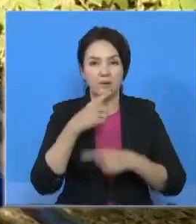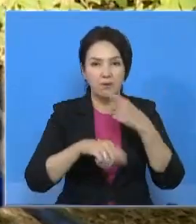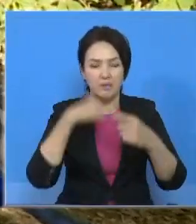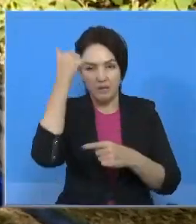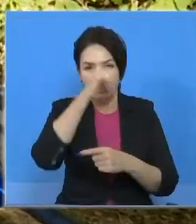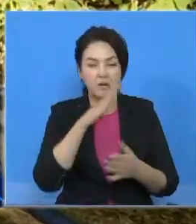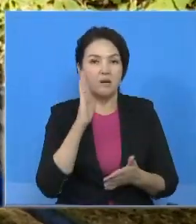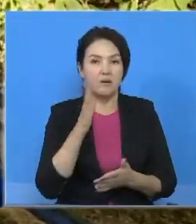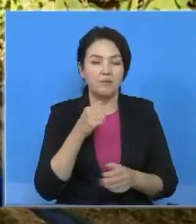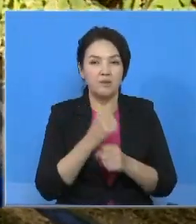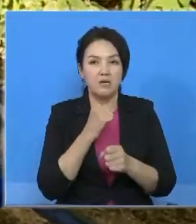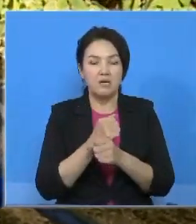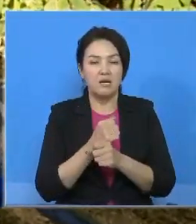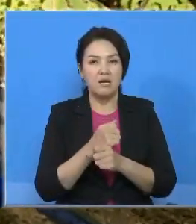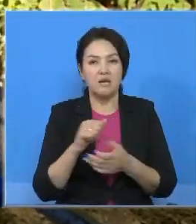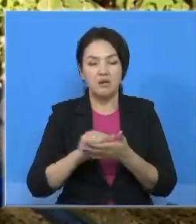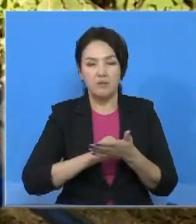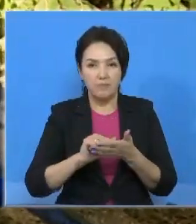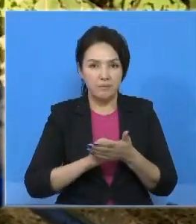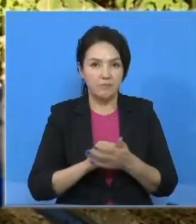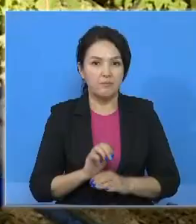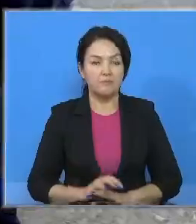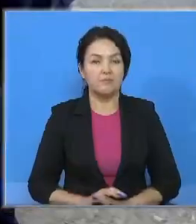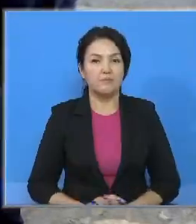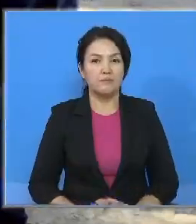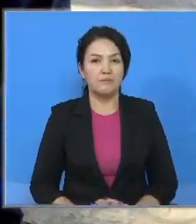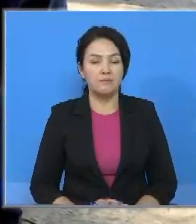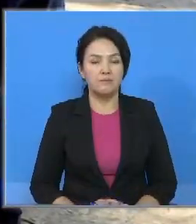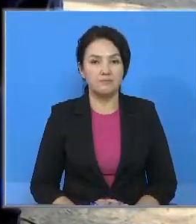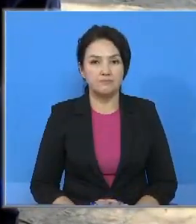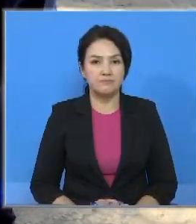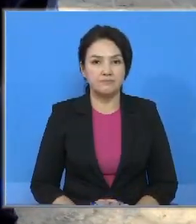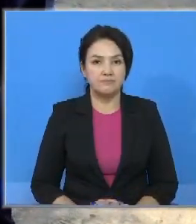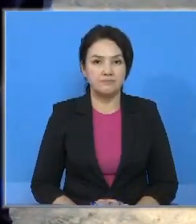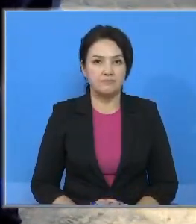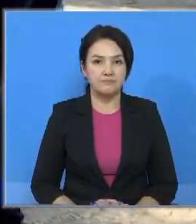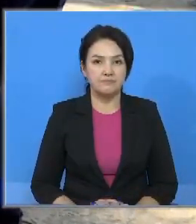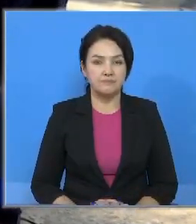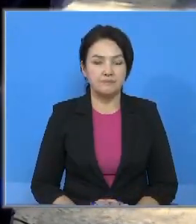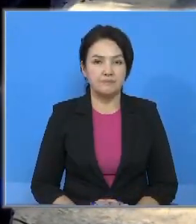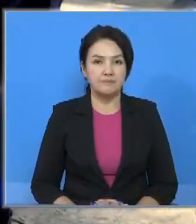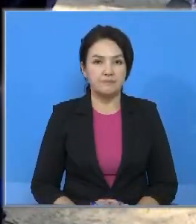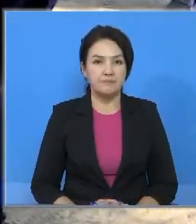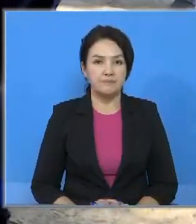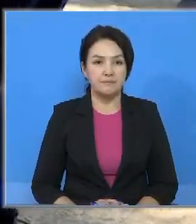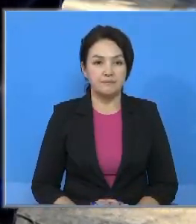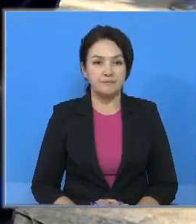году будет разработана проектно-сметная документация. Динара Абдуалиева, Миржан Аманжолов, Самат Каликенов, телеканал Актобе.